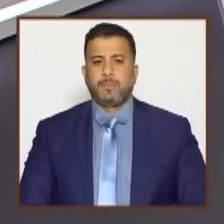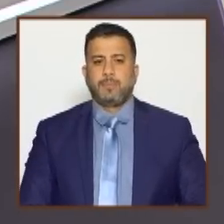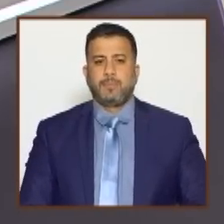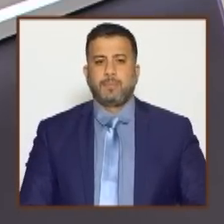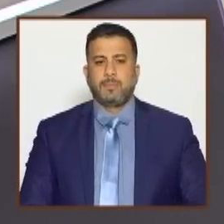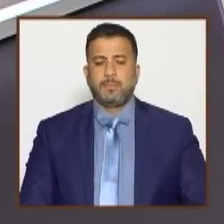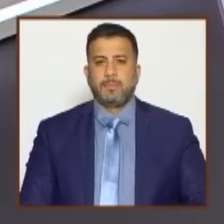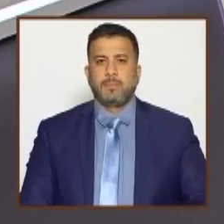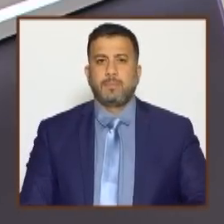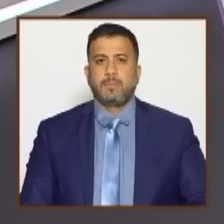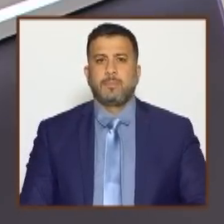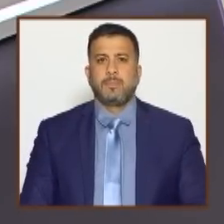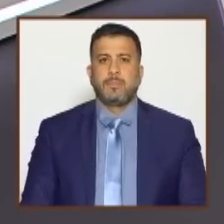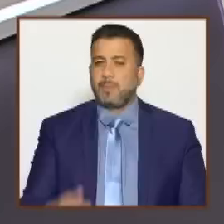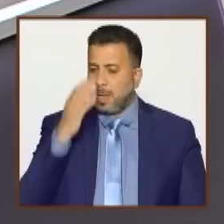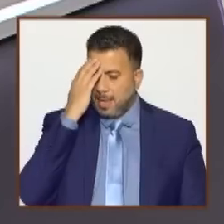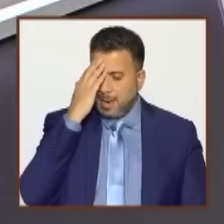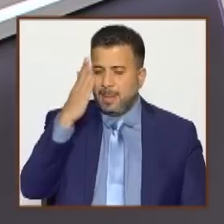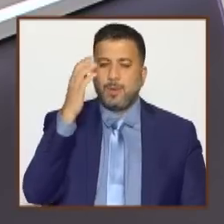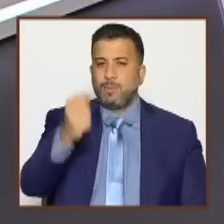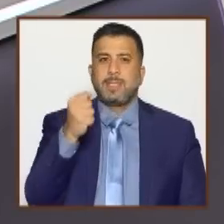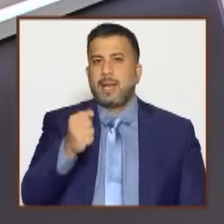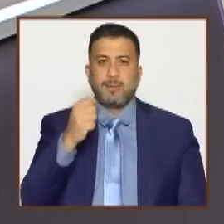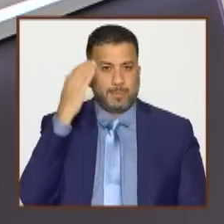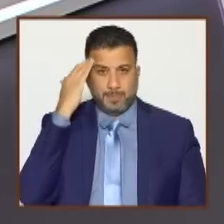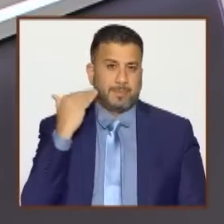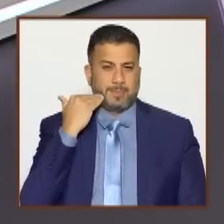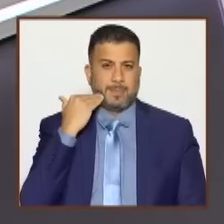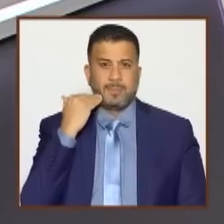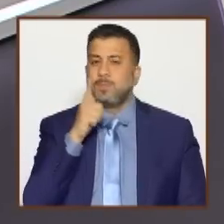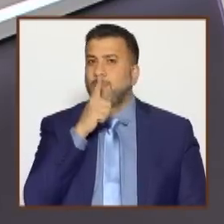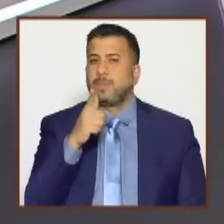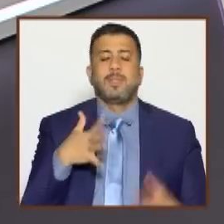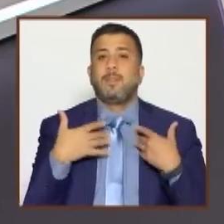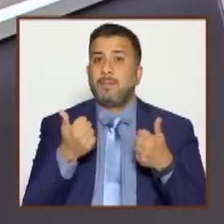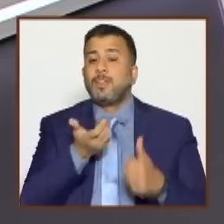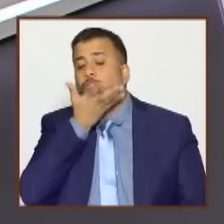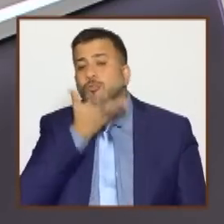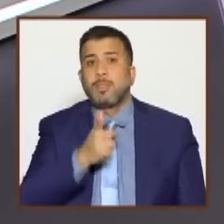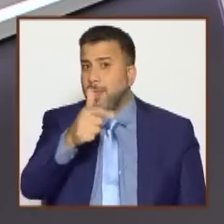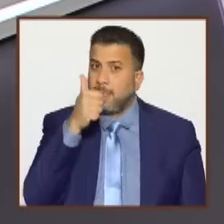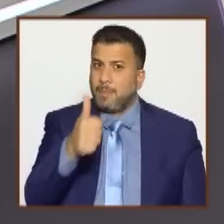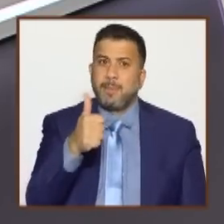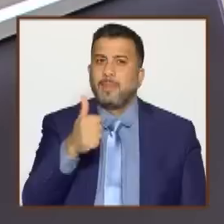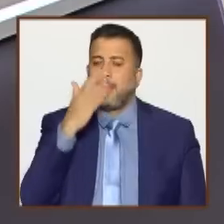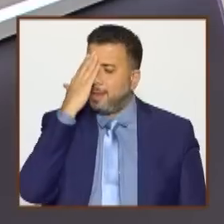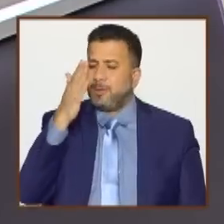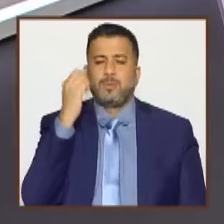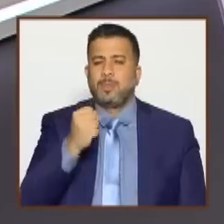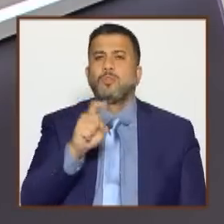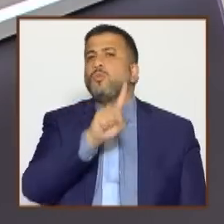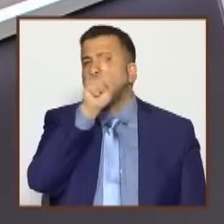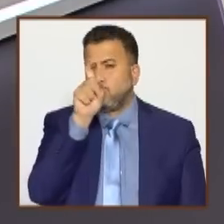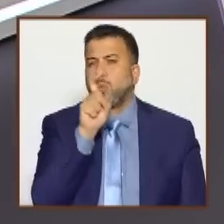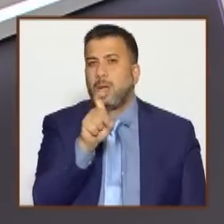تفضل يا أم محمد. ألو، السلام عليكم. عليكم السلام. الله. كيف حالك شيخ؟ مرحبا أختي. أهلا. يا أخوي، عندي